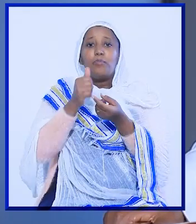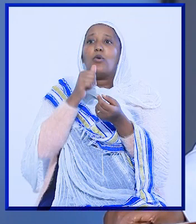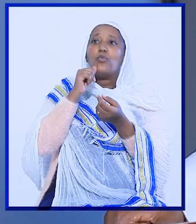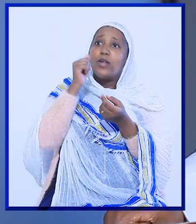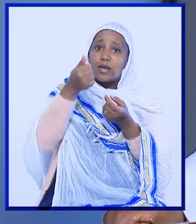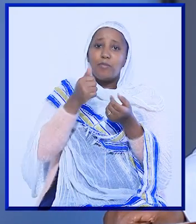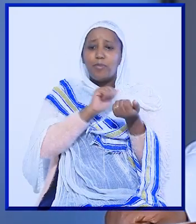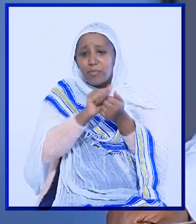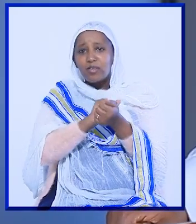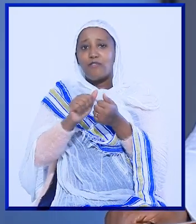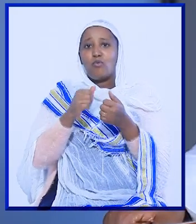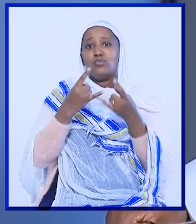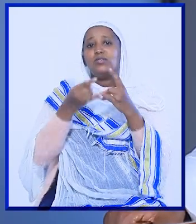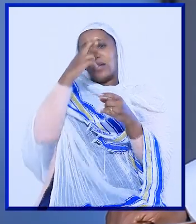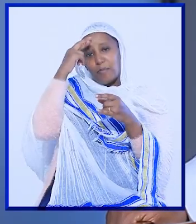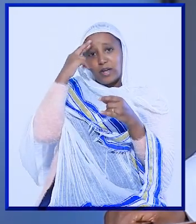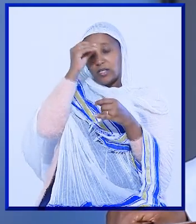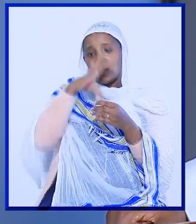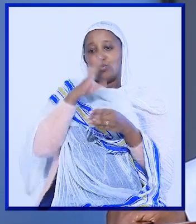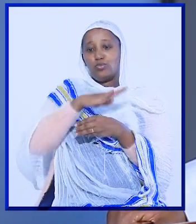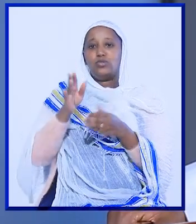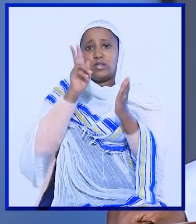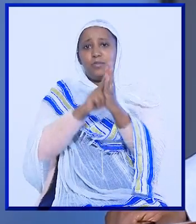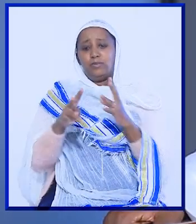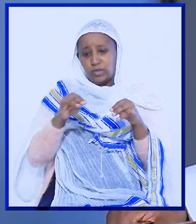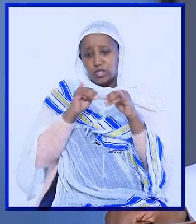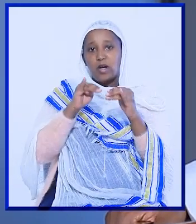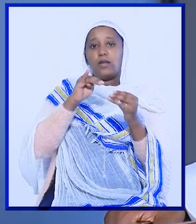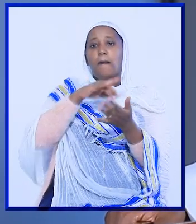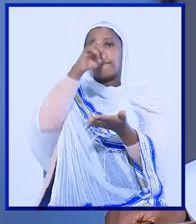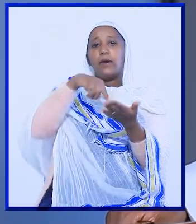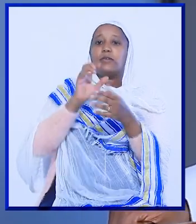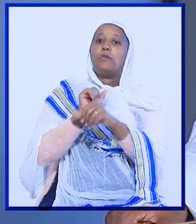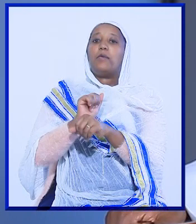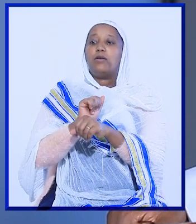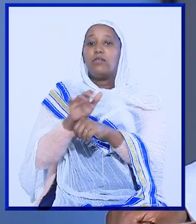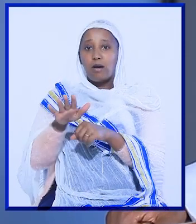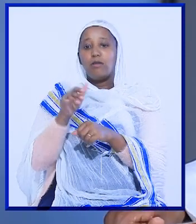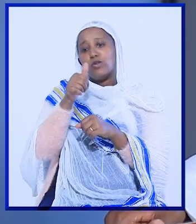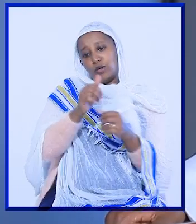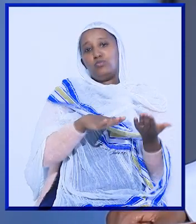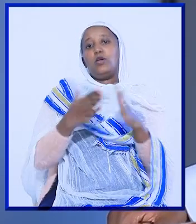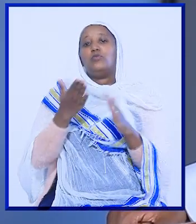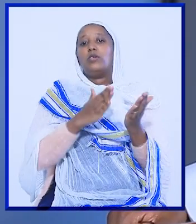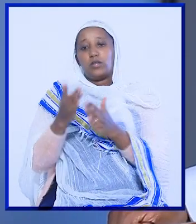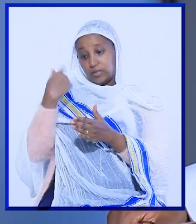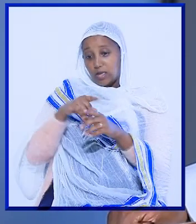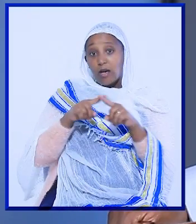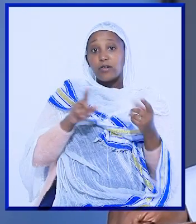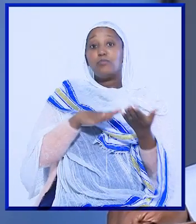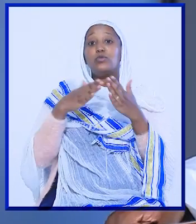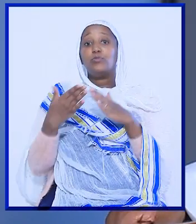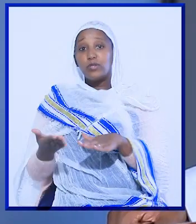ይሰጣል። ባልተረዳውና ነገ በሚጠፋ ጎጠኝነት አማካኝነት የሰው ልጆችን ለመግደል በጭካኔ በአደባባይ ይሰማራል፣ ራሱም